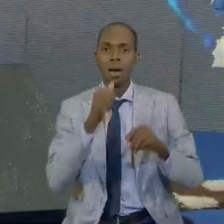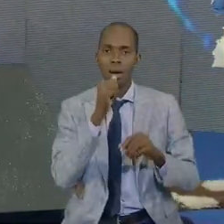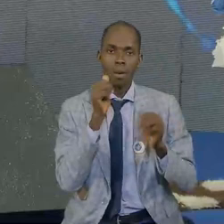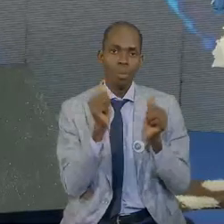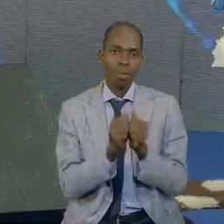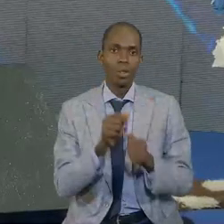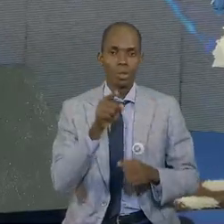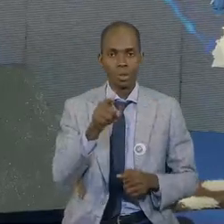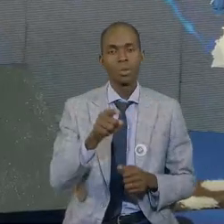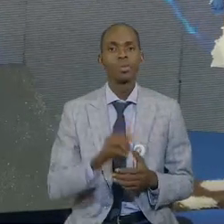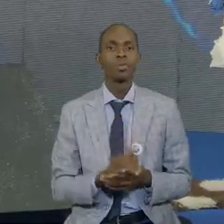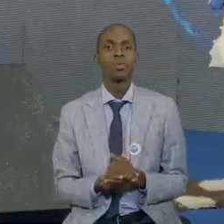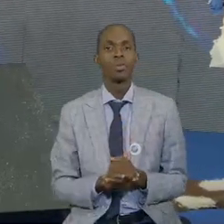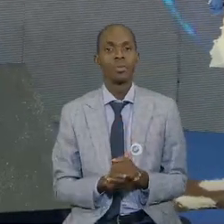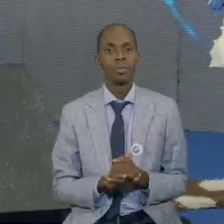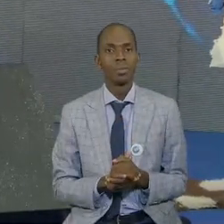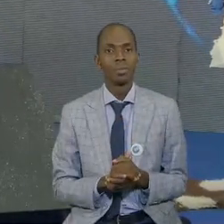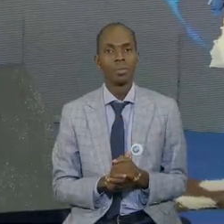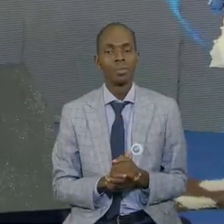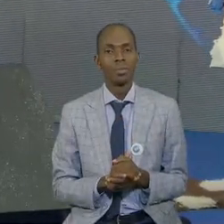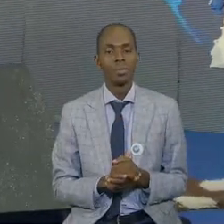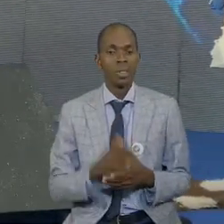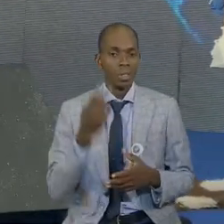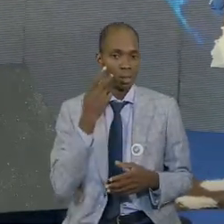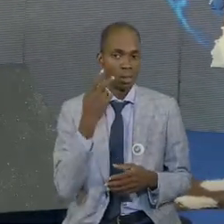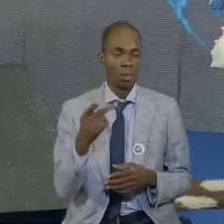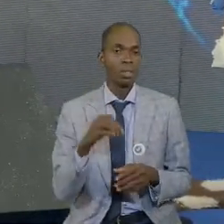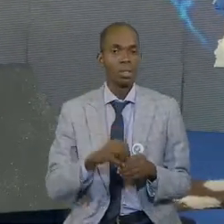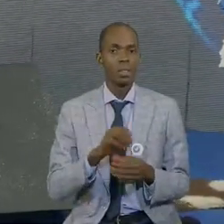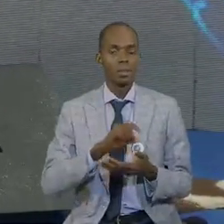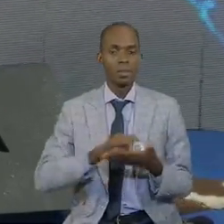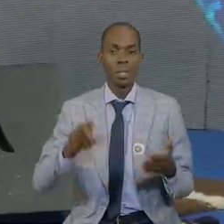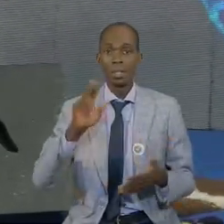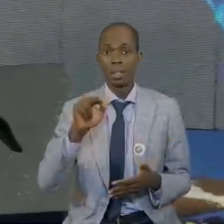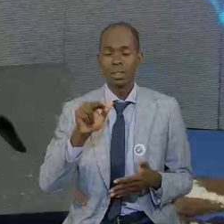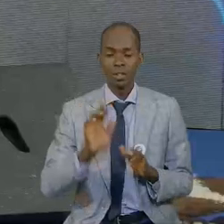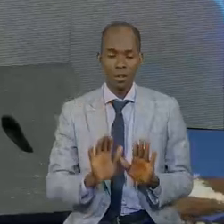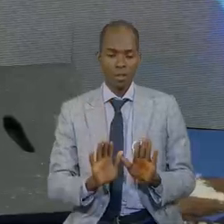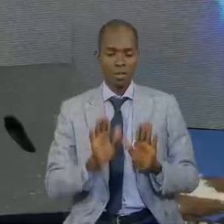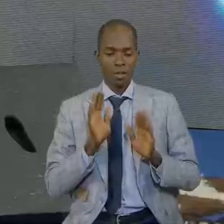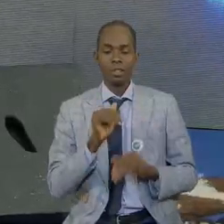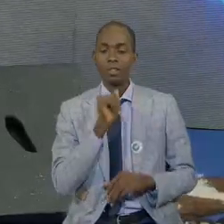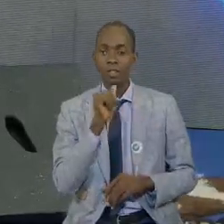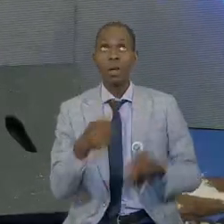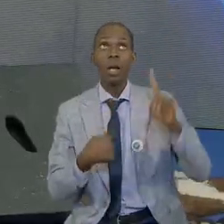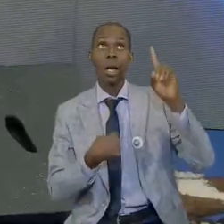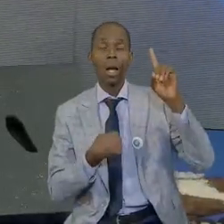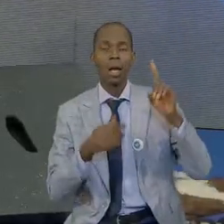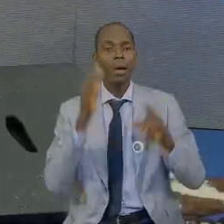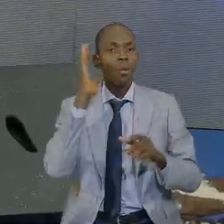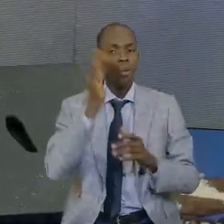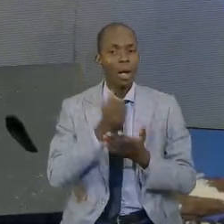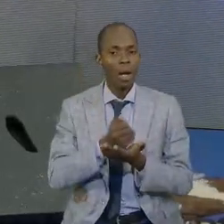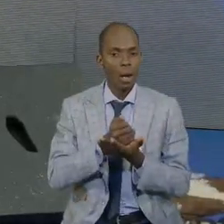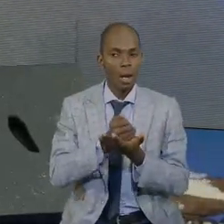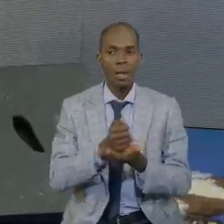rien car je suis avec toi. Look at verse 13. Verset 13. Fear not, I will help thee. Ne